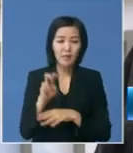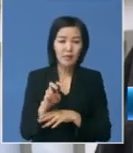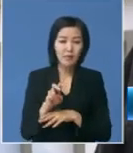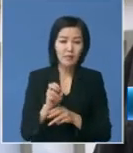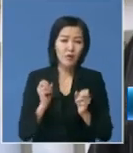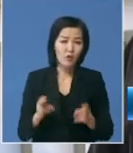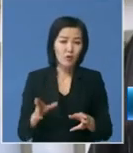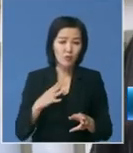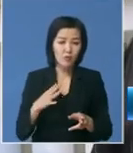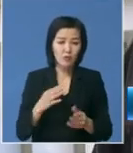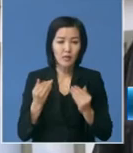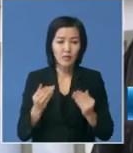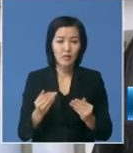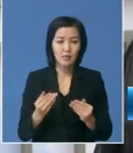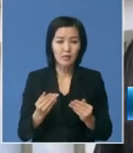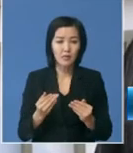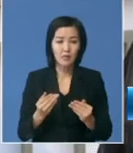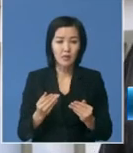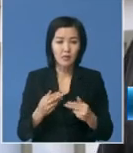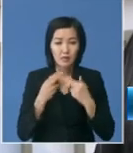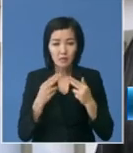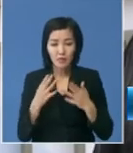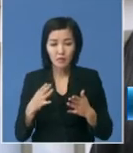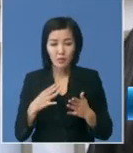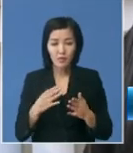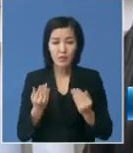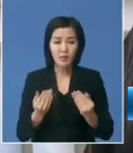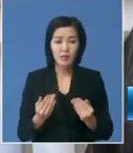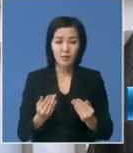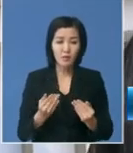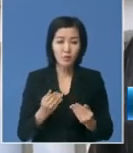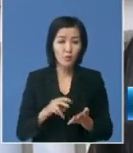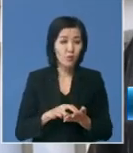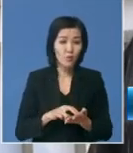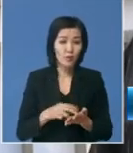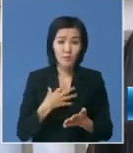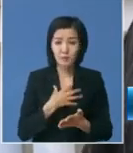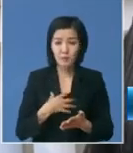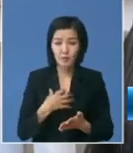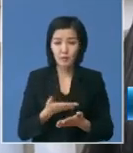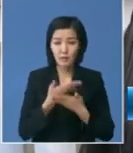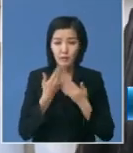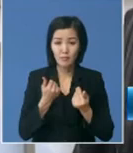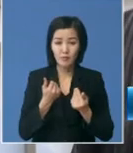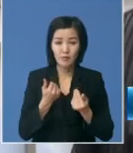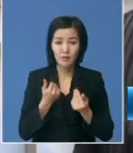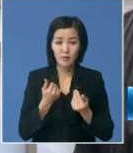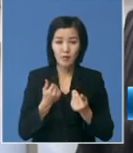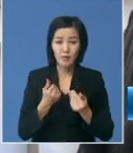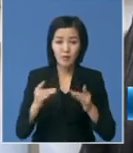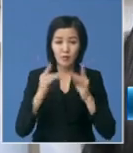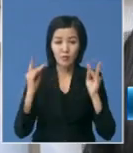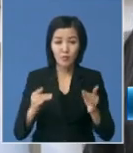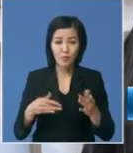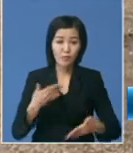бала өзімізді қай жақтан пойыз кеп қалады деп. Өйткені бізде әзір біз қорықпаймыз, қуанып мына пойыз жол, мына